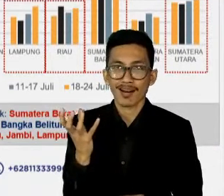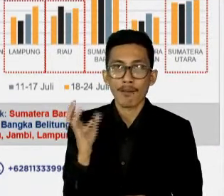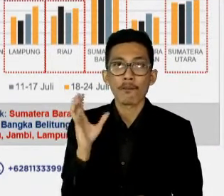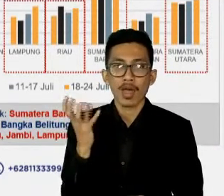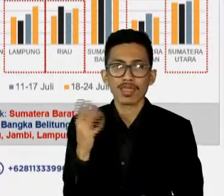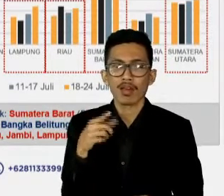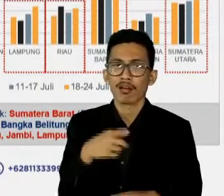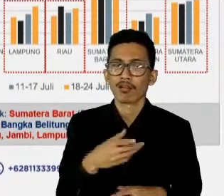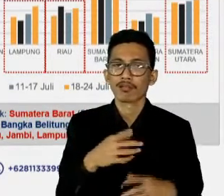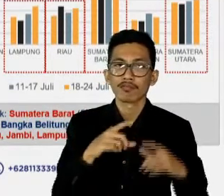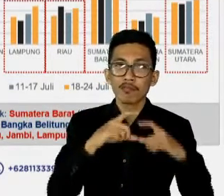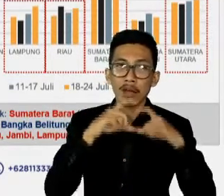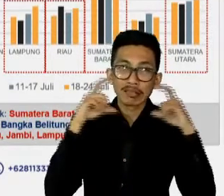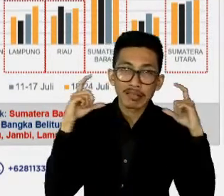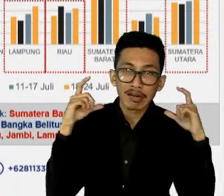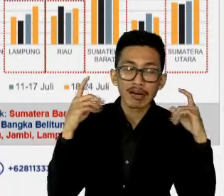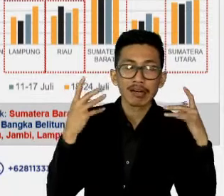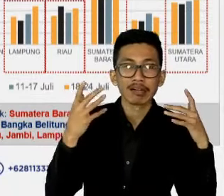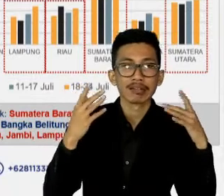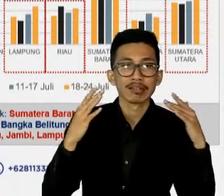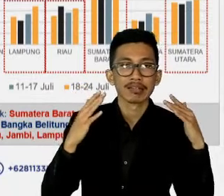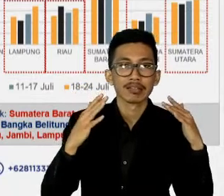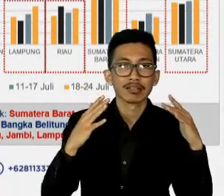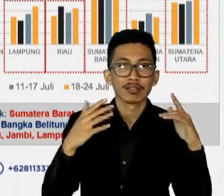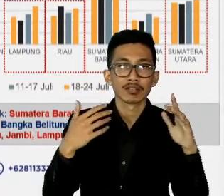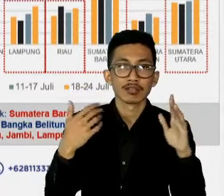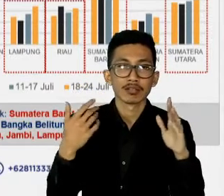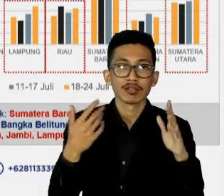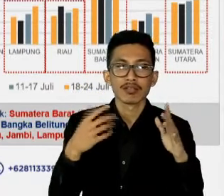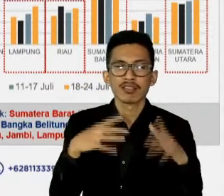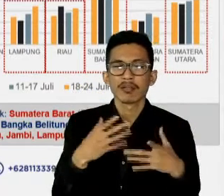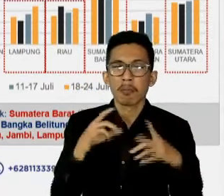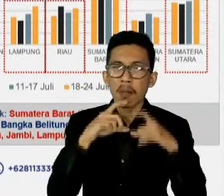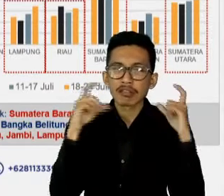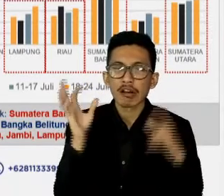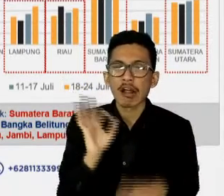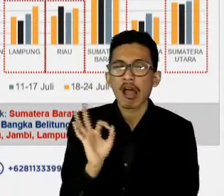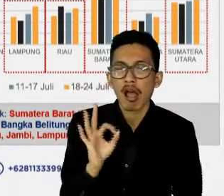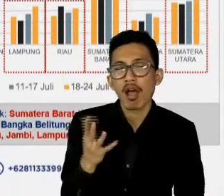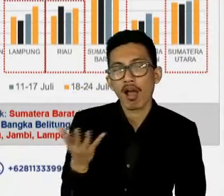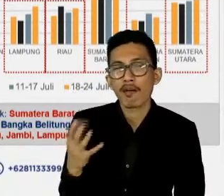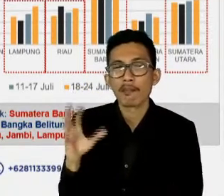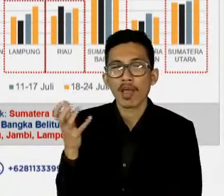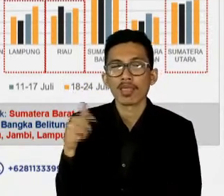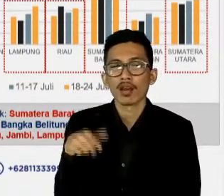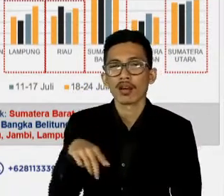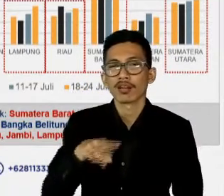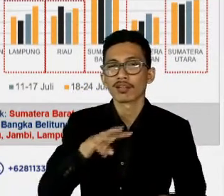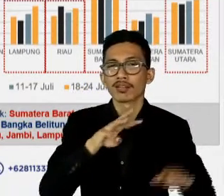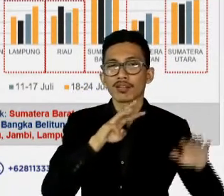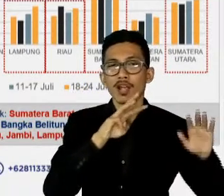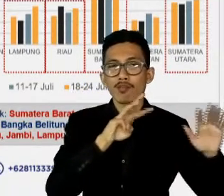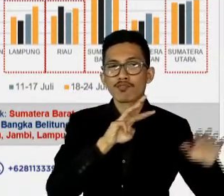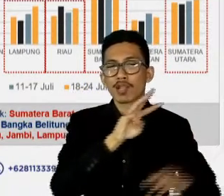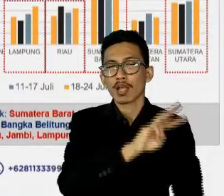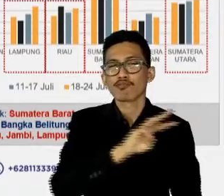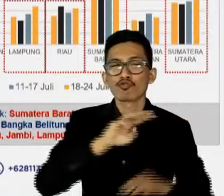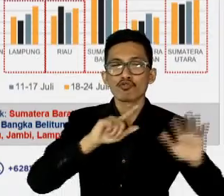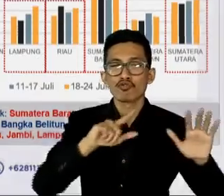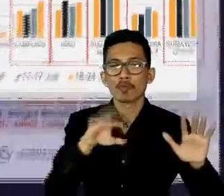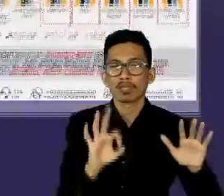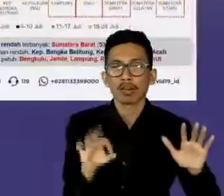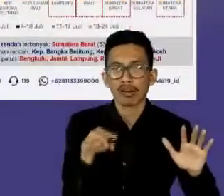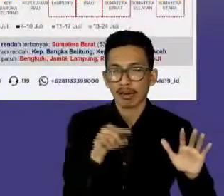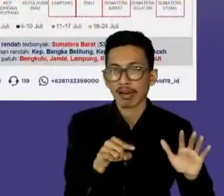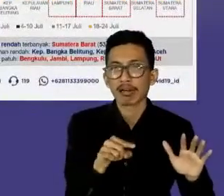paling tinggi kelurahan dan desa cakupannya yang tidak patuh ini di Banten sekitar 31,76% untuk wilayah Jawa dan